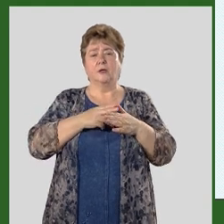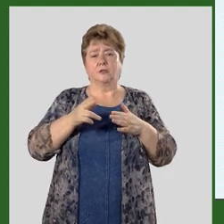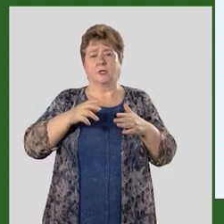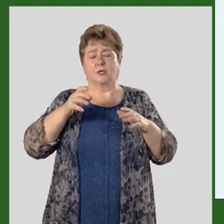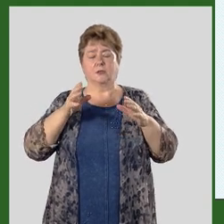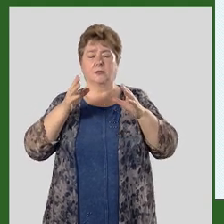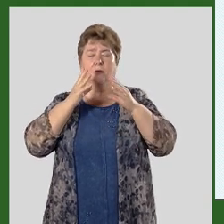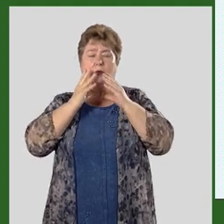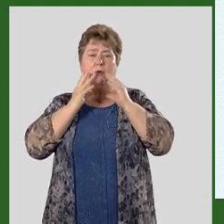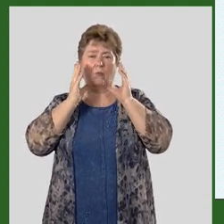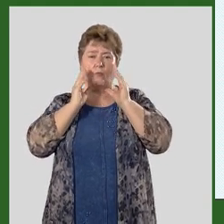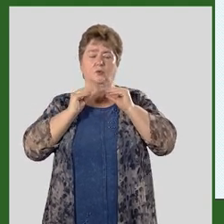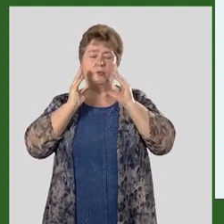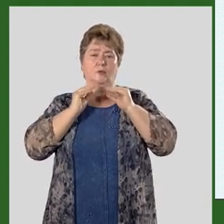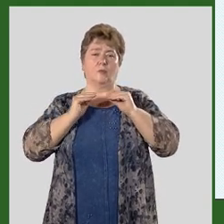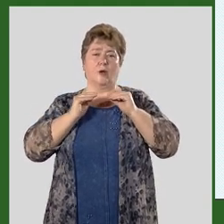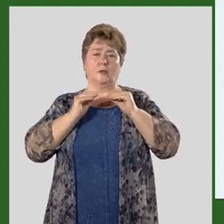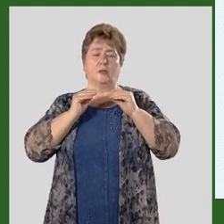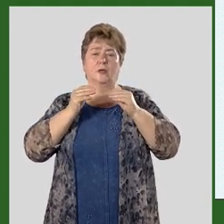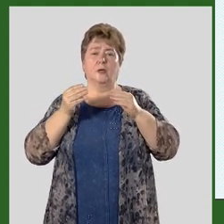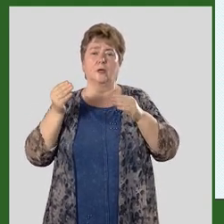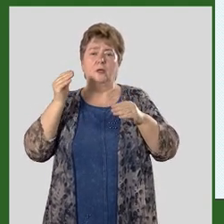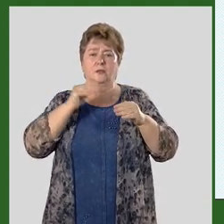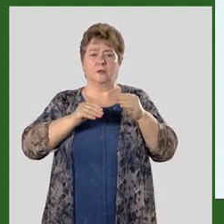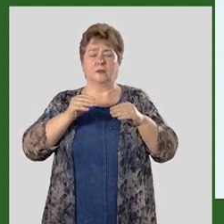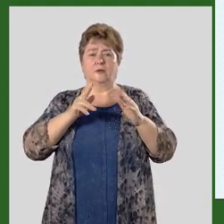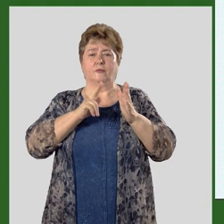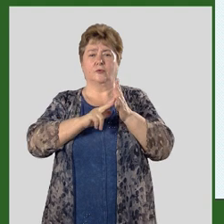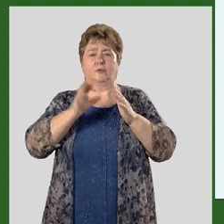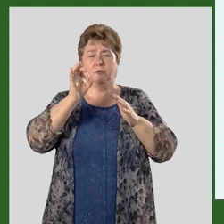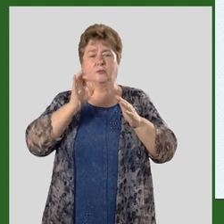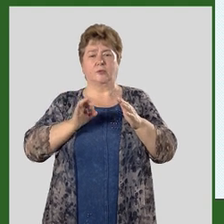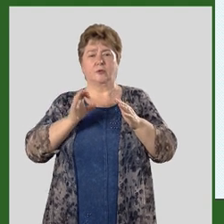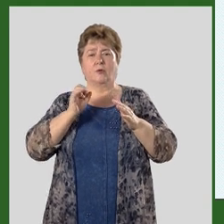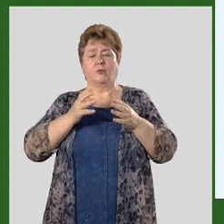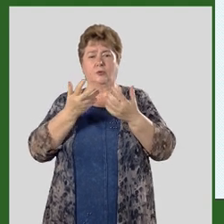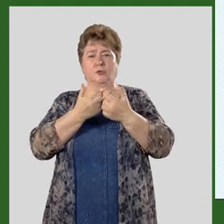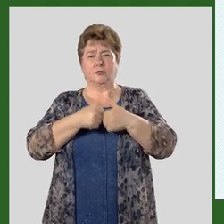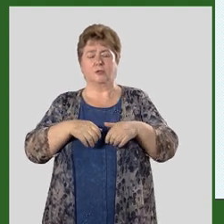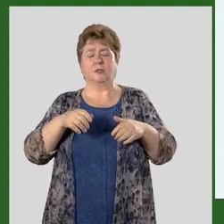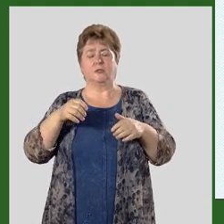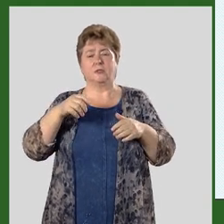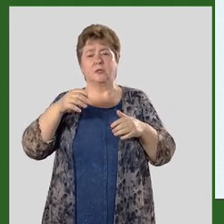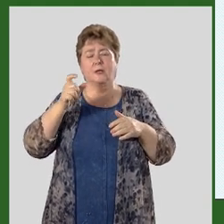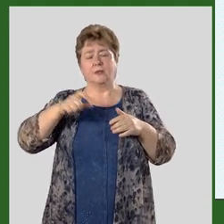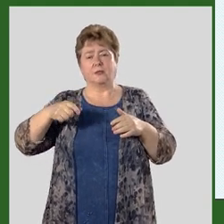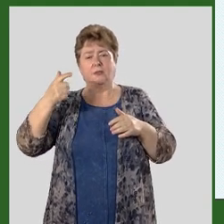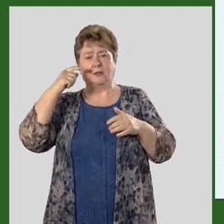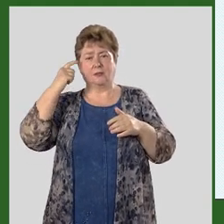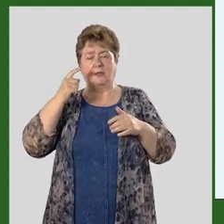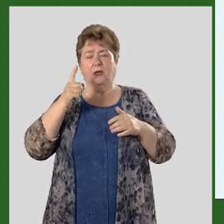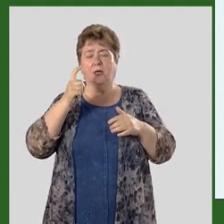мусульман составляет 88% от общей численности населения Кыргызстана.